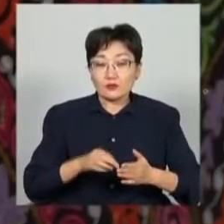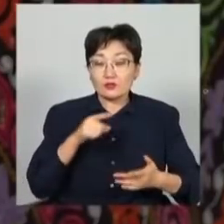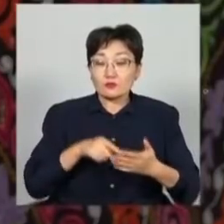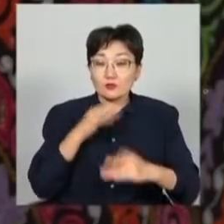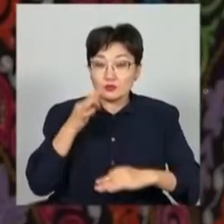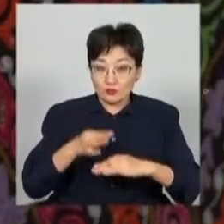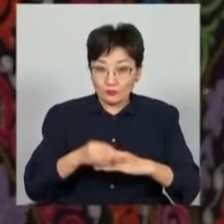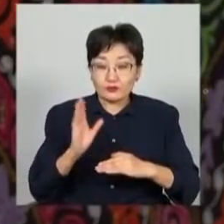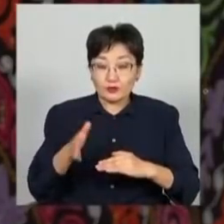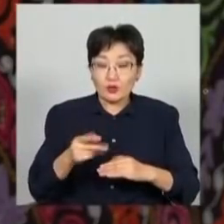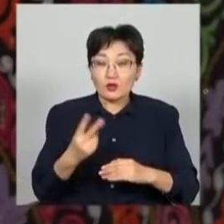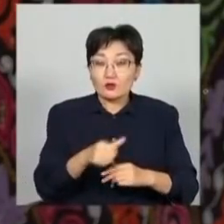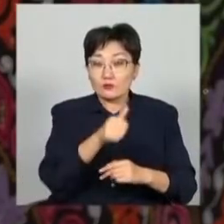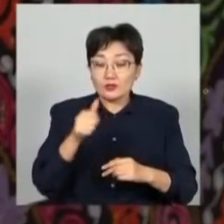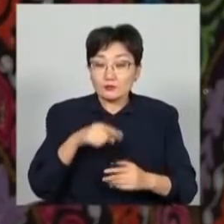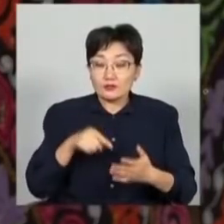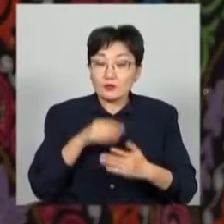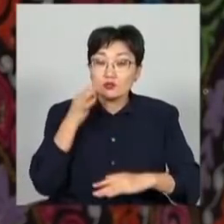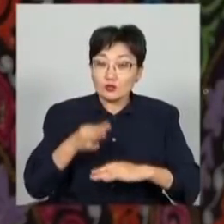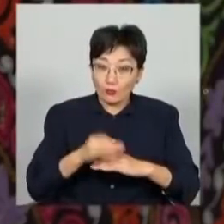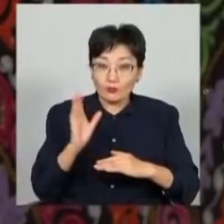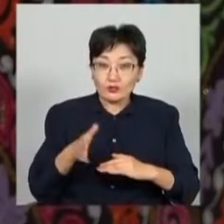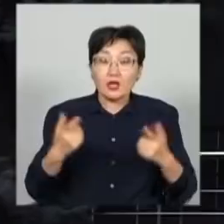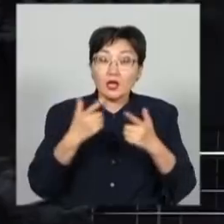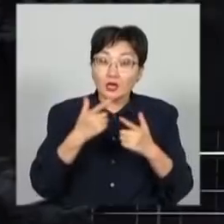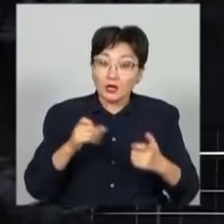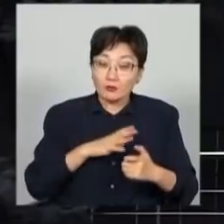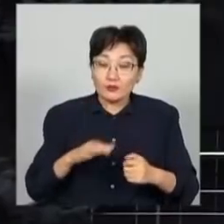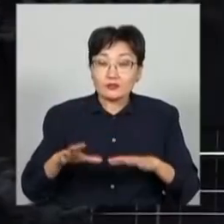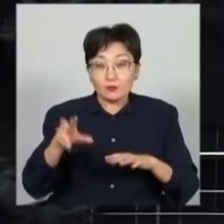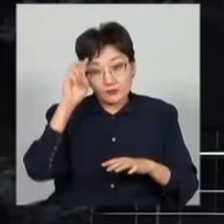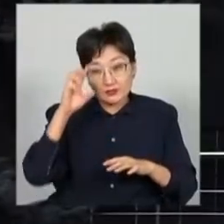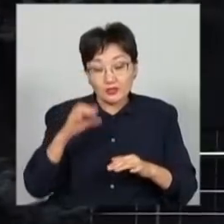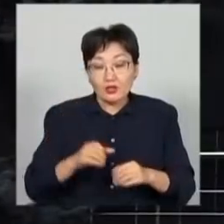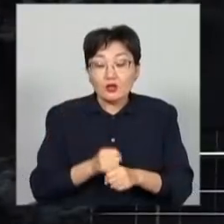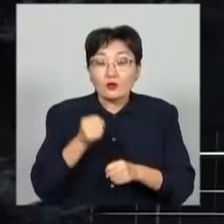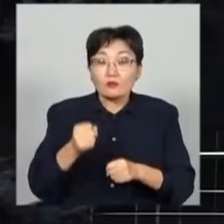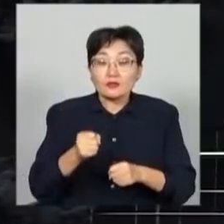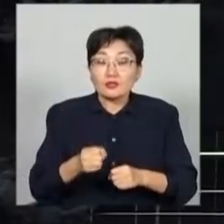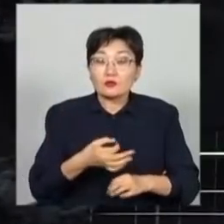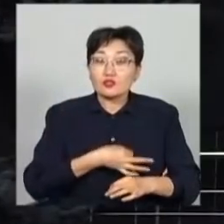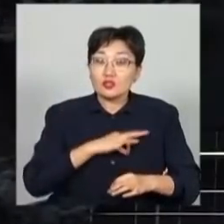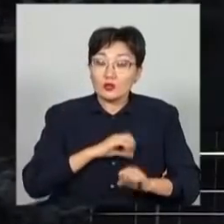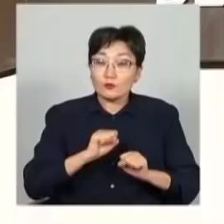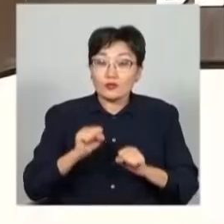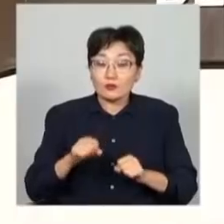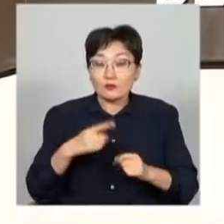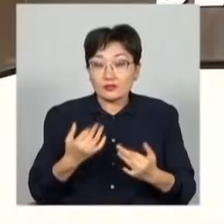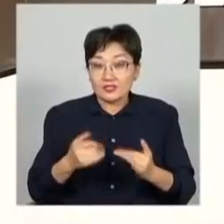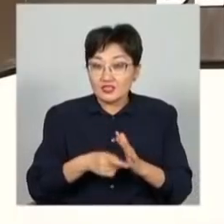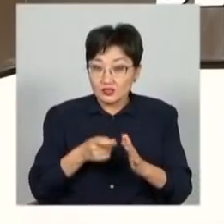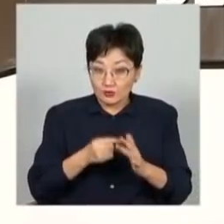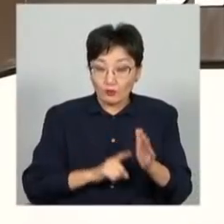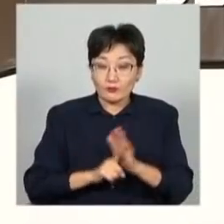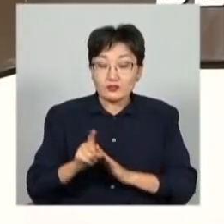jawap alamız dep 2 saatlik sıraq jawap alamız dep alıp ketti. Memleket tarafından tayinlanğan kezekşi advokattın sözünçe tergeu endi